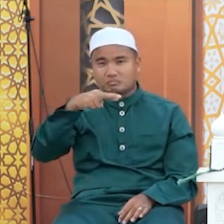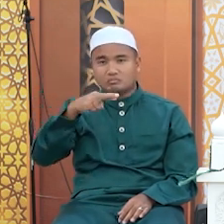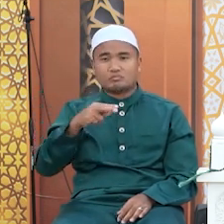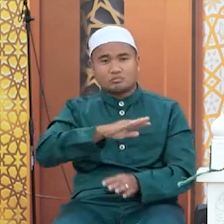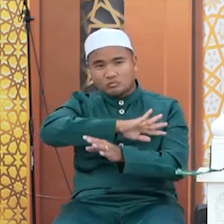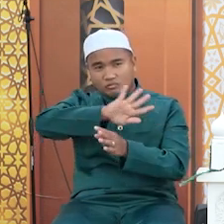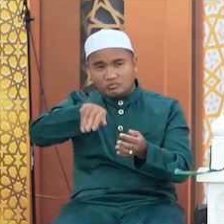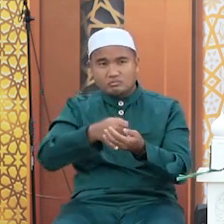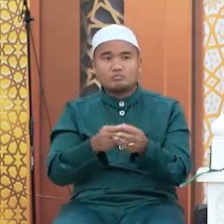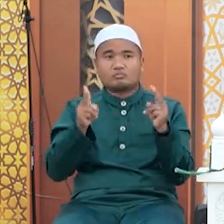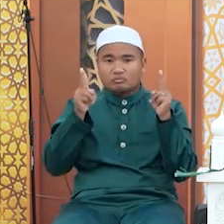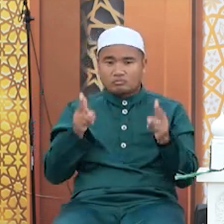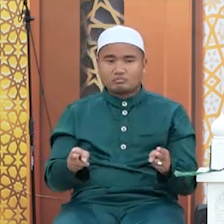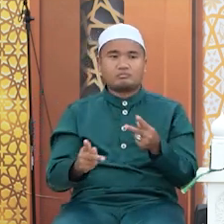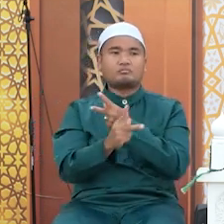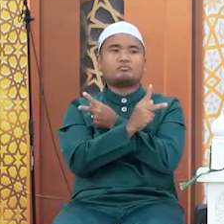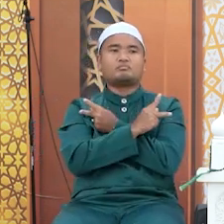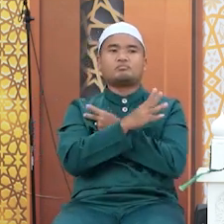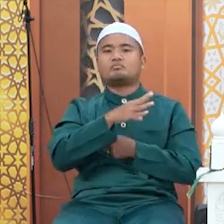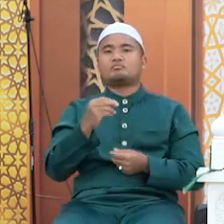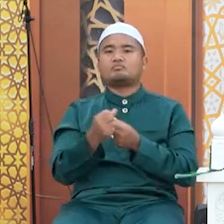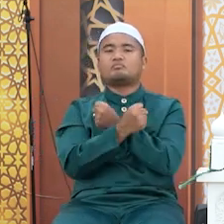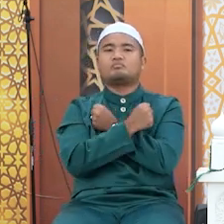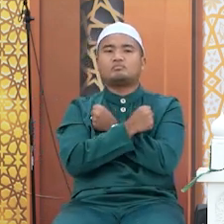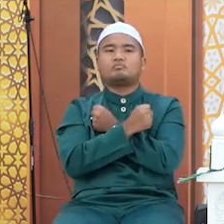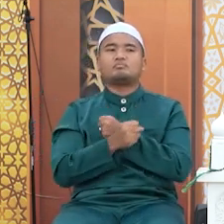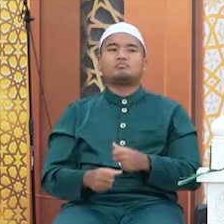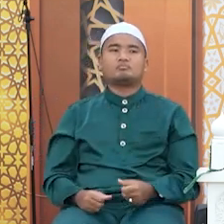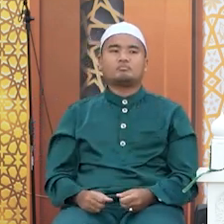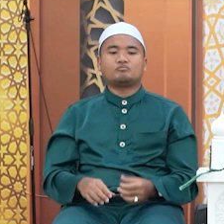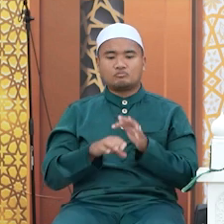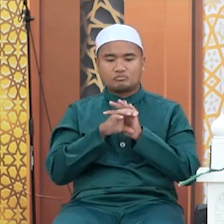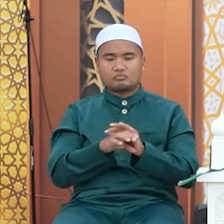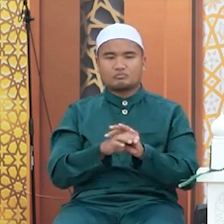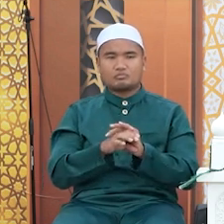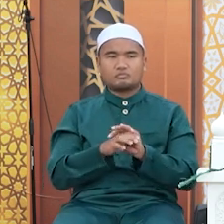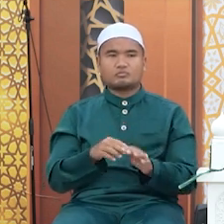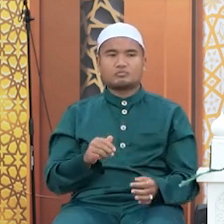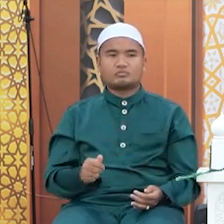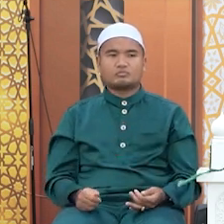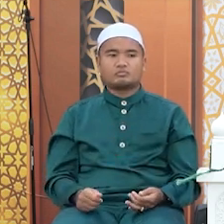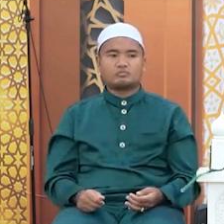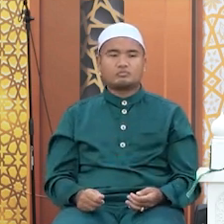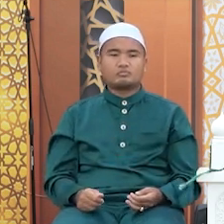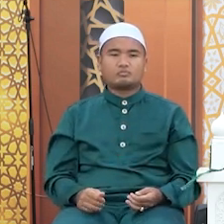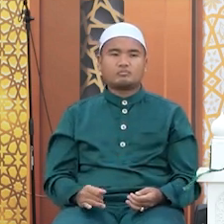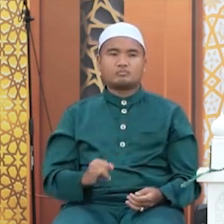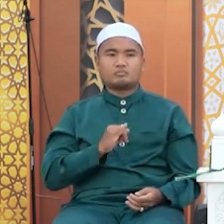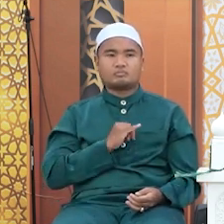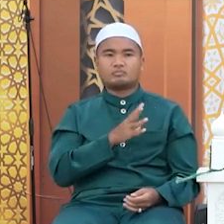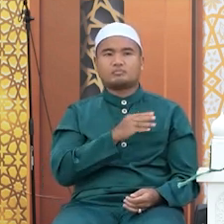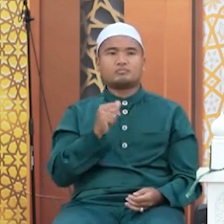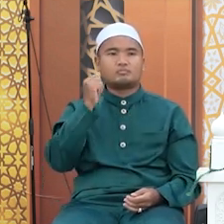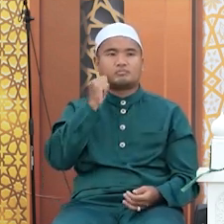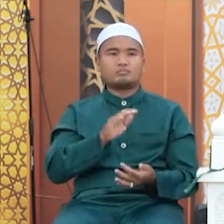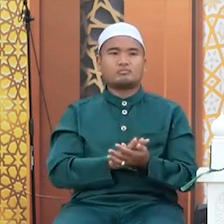kat dia. Kita, saya dengan isteri saya, contoh, ni sahabat ni. Sahabat ni dengan sahabat ni, dia dengan bini. Kalau tanya siapa